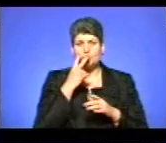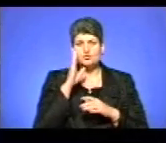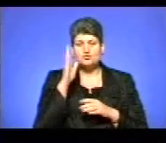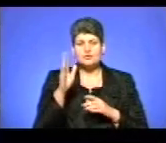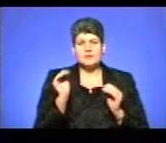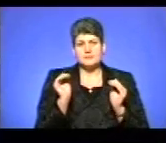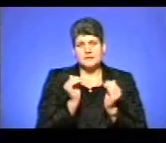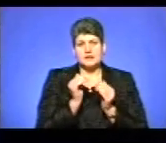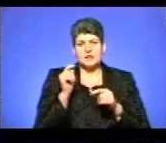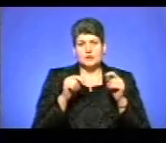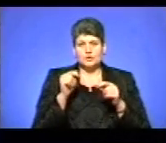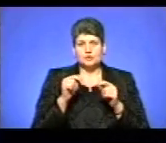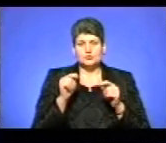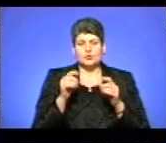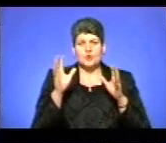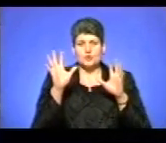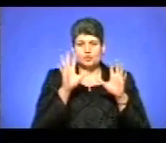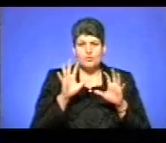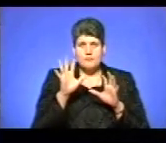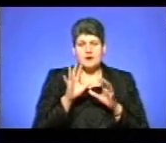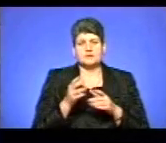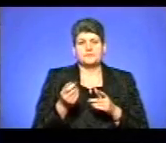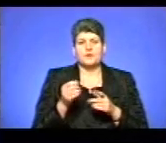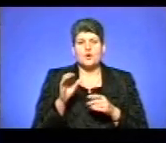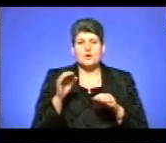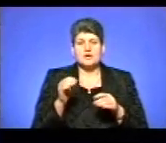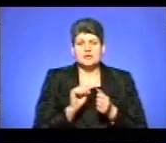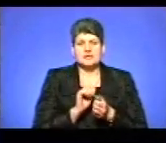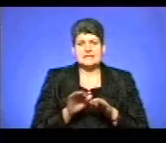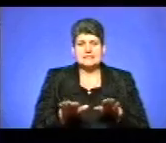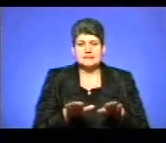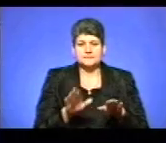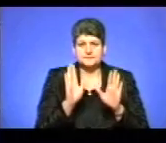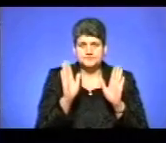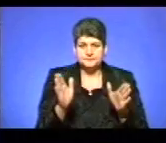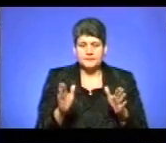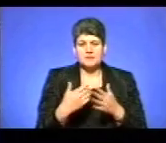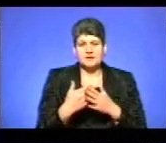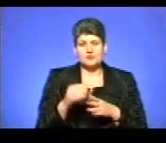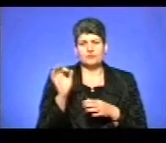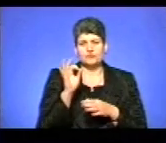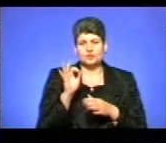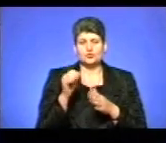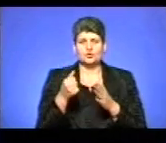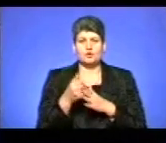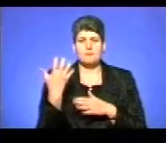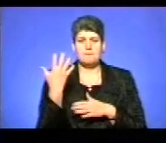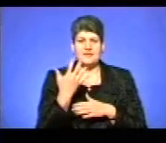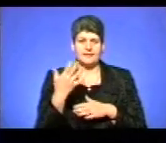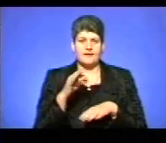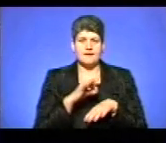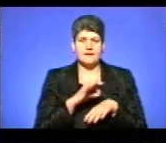дощ, туман, ожелить та ожеледицю. Температура повітря вночі становитиме близько нуля, в день – від 0 до 5 градусів